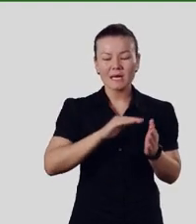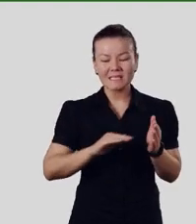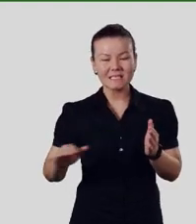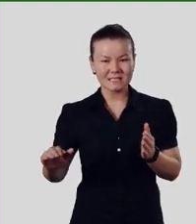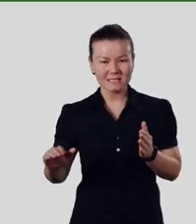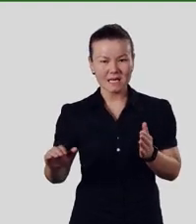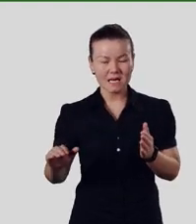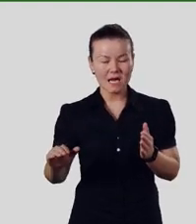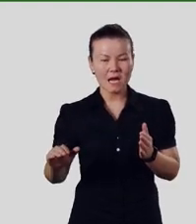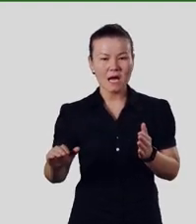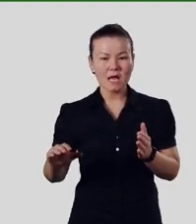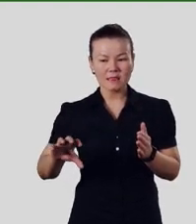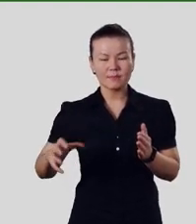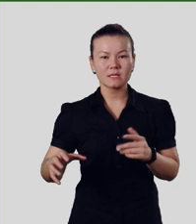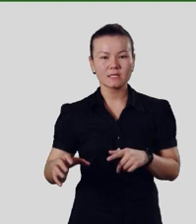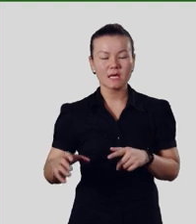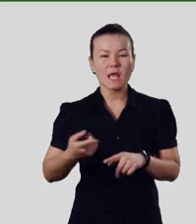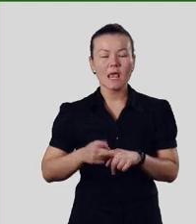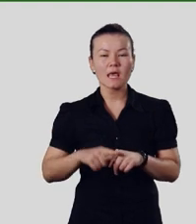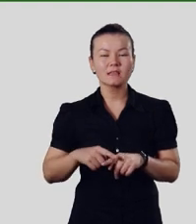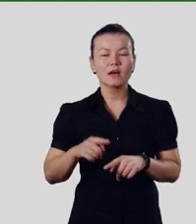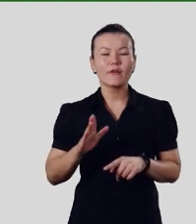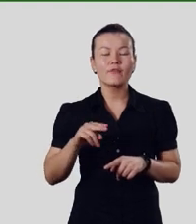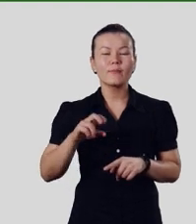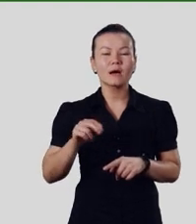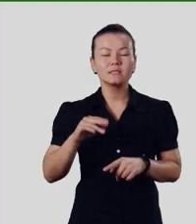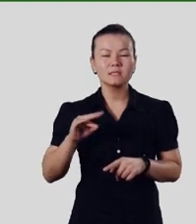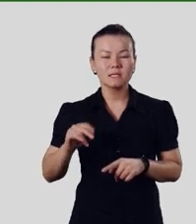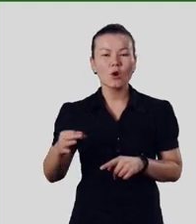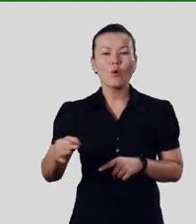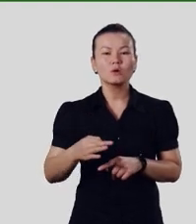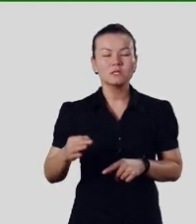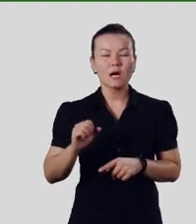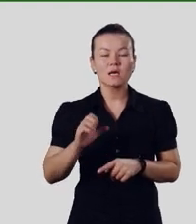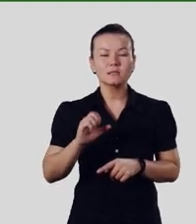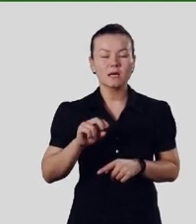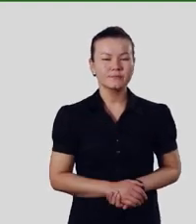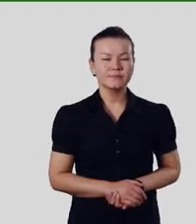высот на материке – это впадина озера Ассаль.